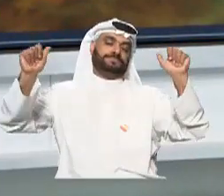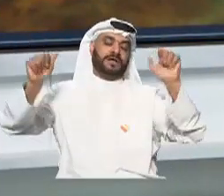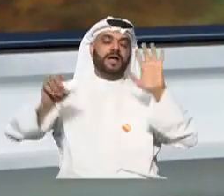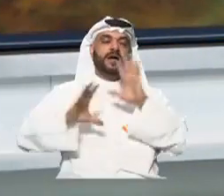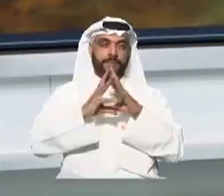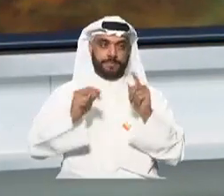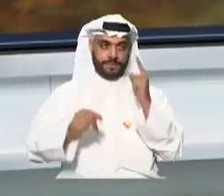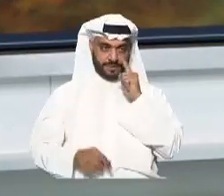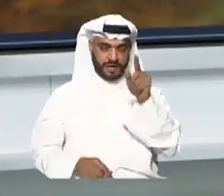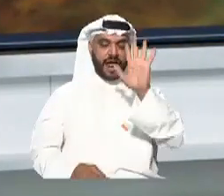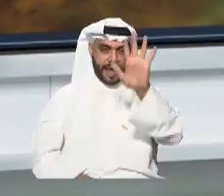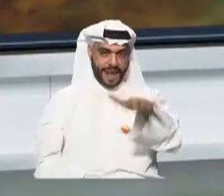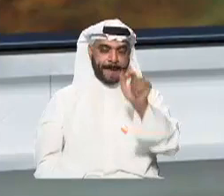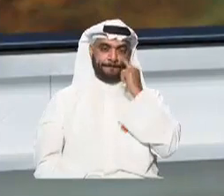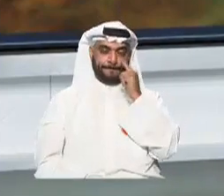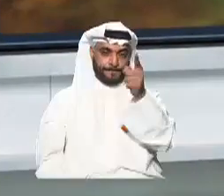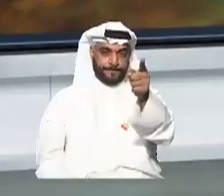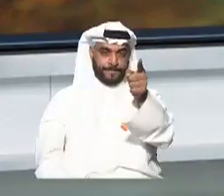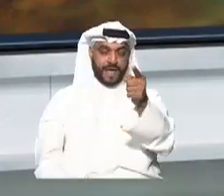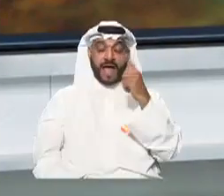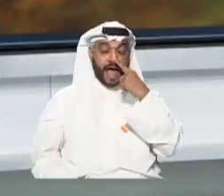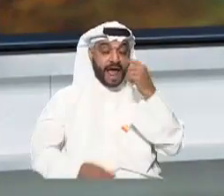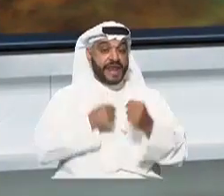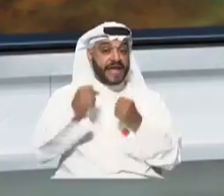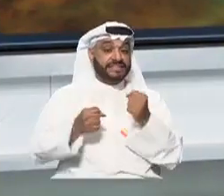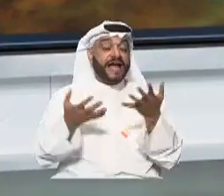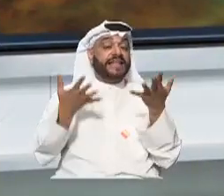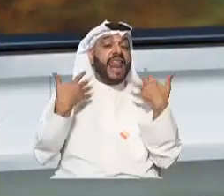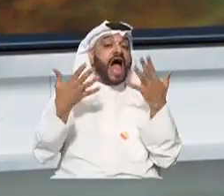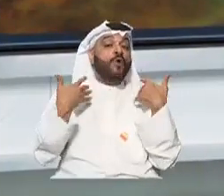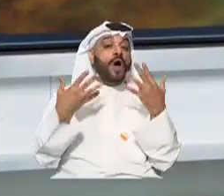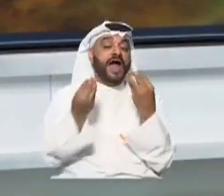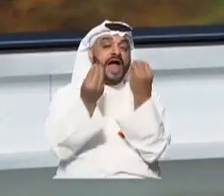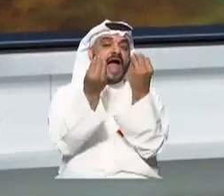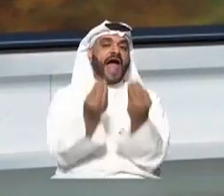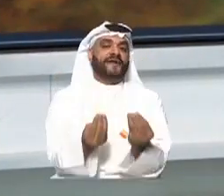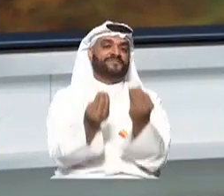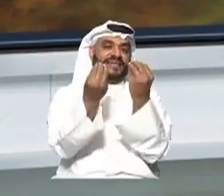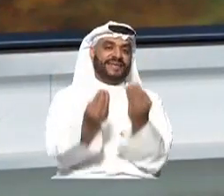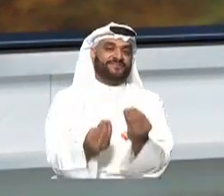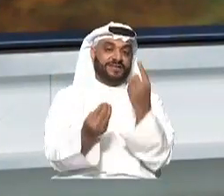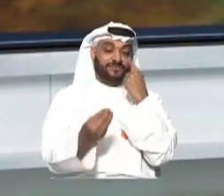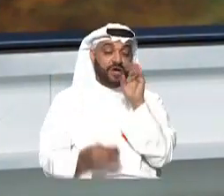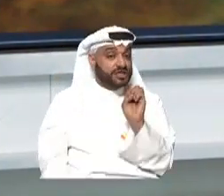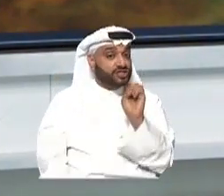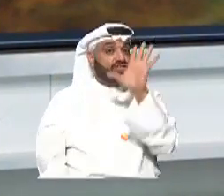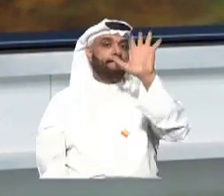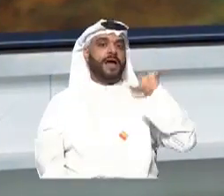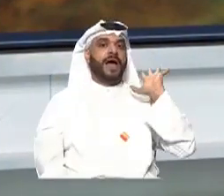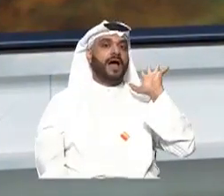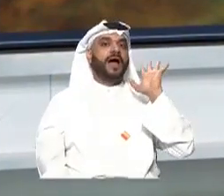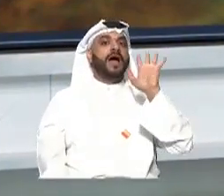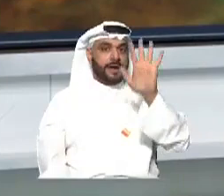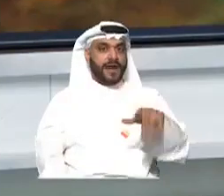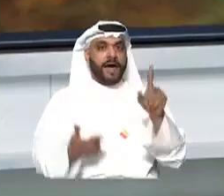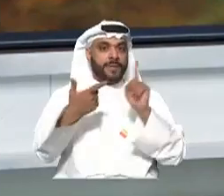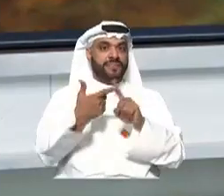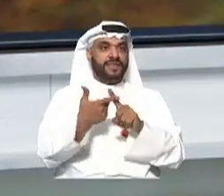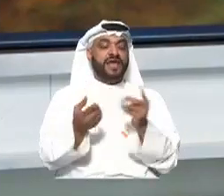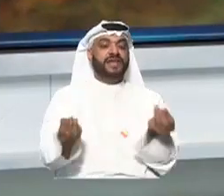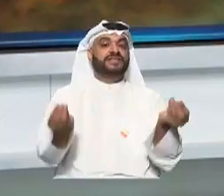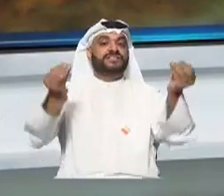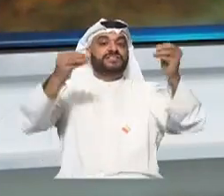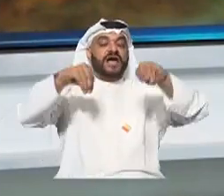إلى 35 كيلو متر في الساعة النشاط خلال النهار. وأثناء نشاط سرعة الرياح خلال النهار راح يكون هناك ارتفاع في الأمواج،